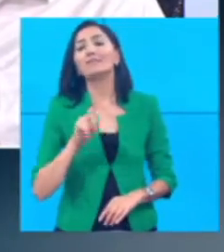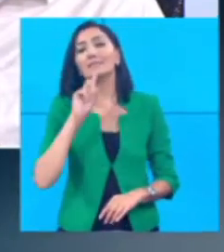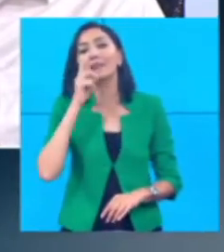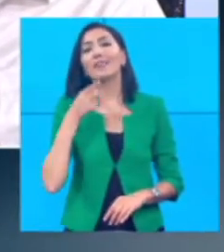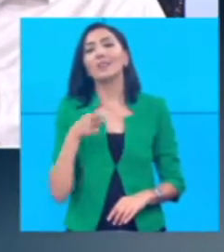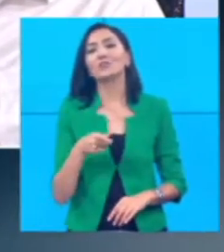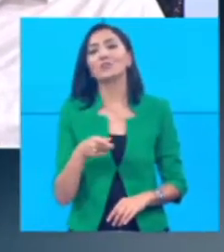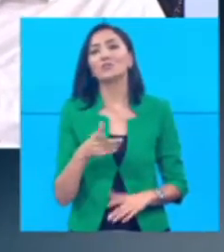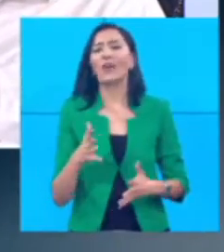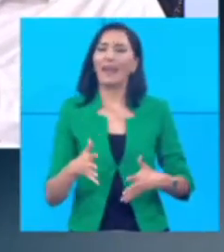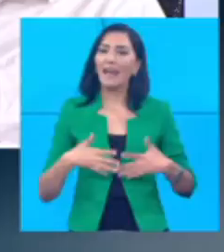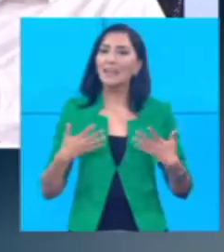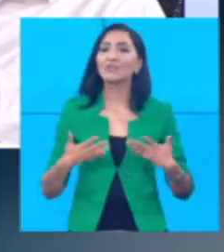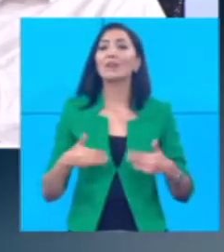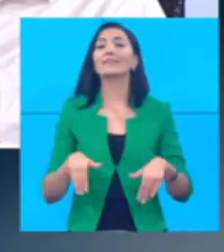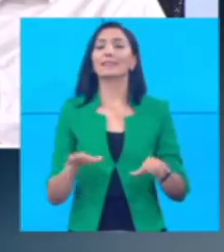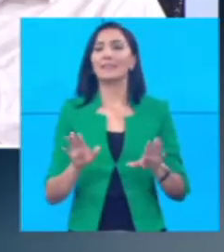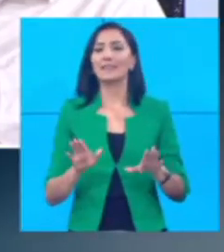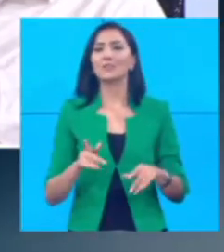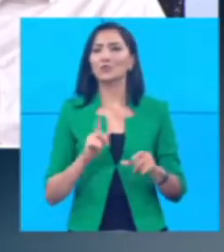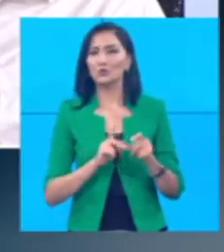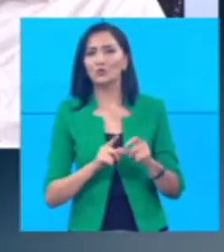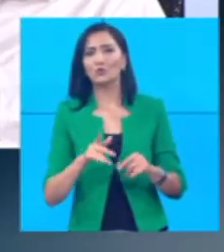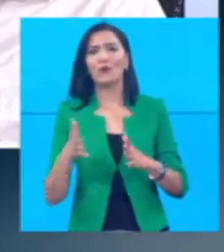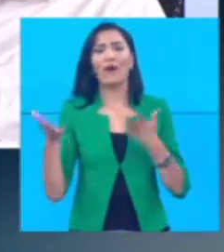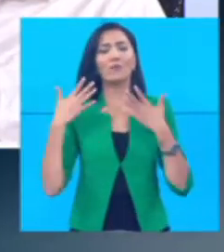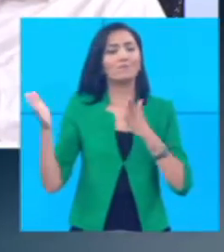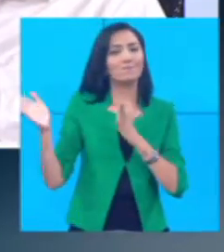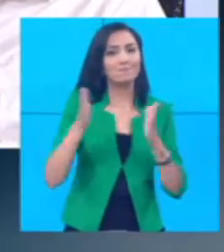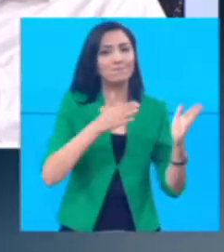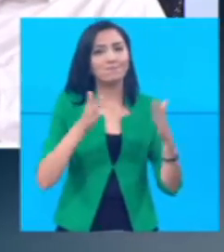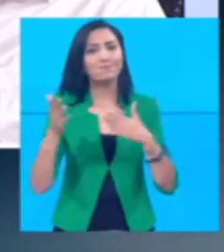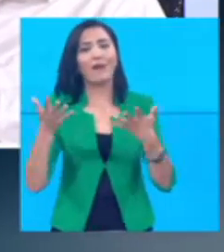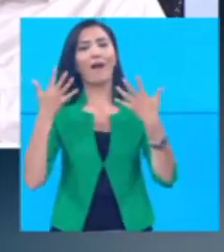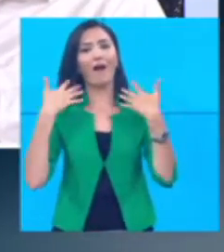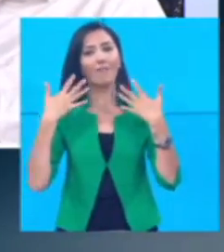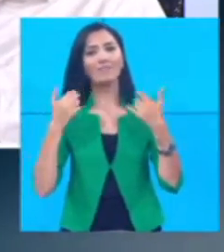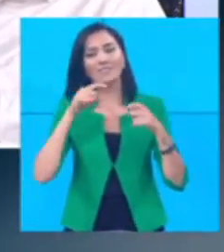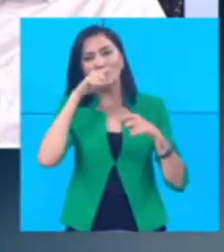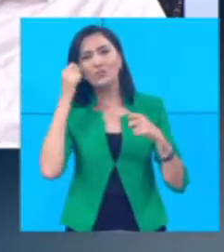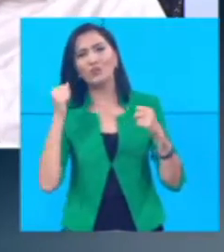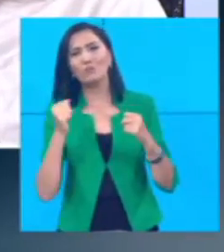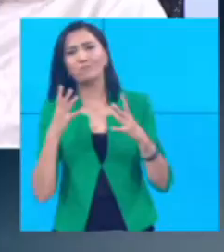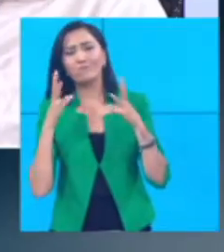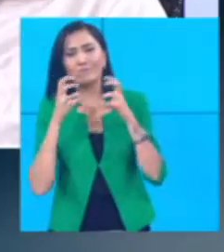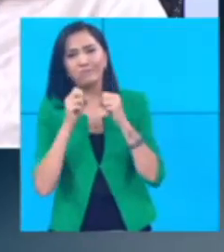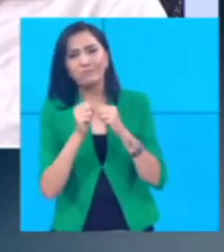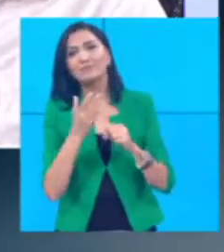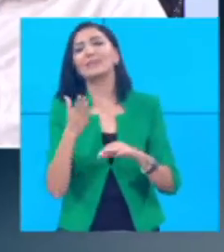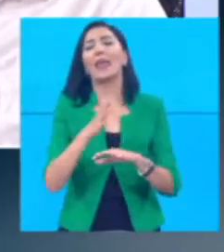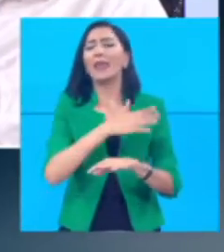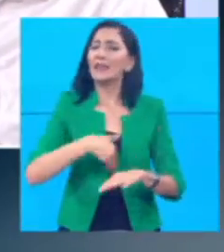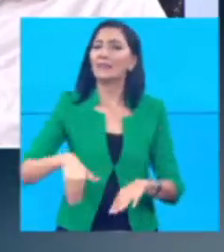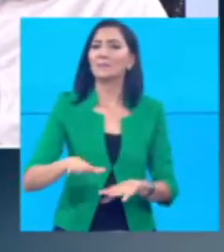Yani sadece heyecan olayı değil. Çünkü rüzgarıydı, hava ısısıydı, daha bunaltıcı